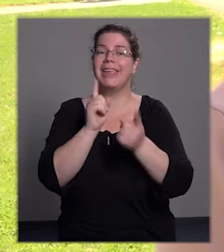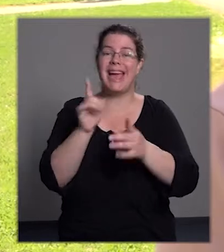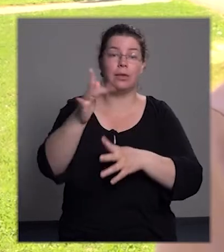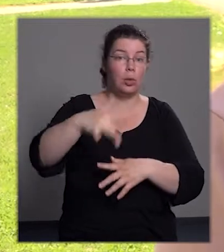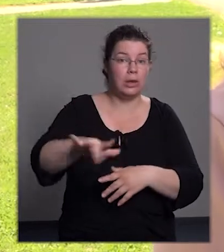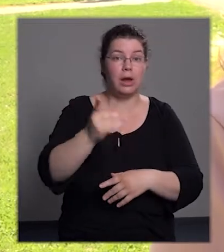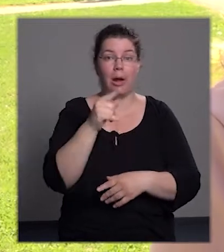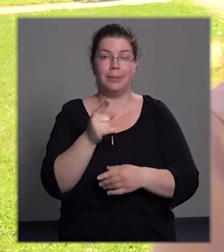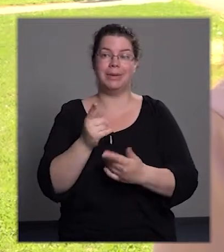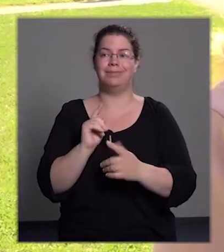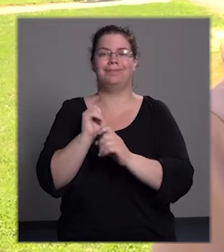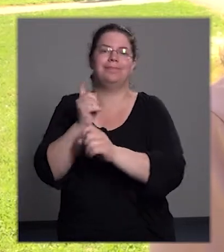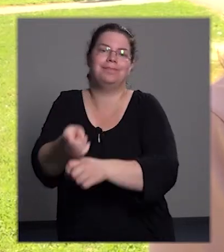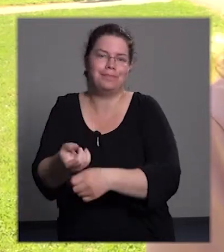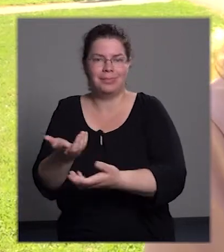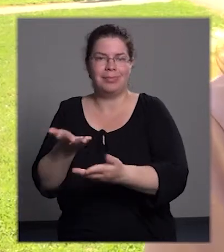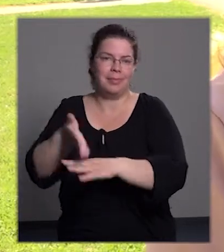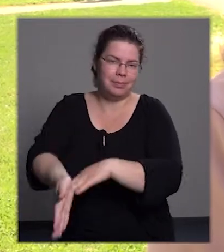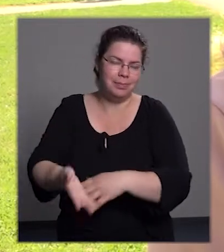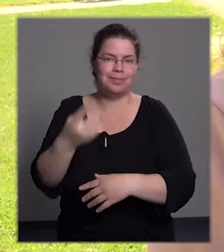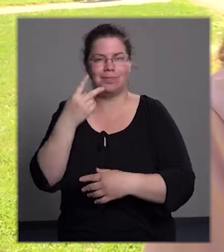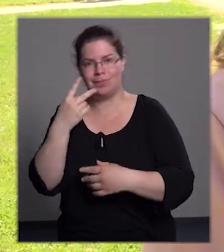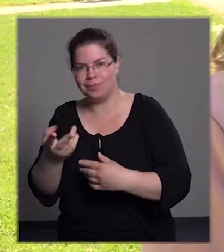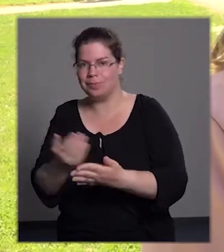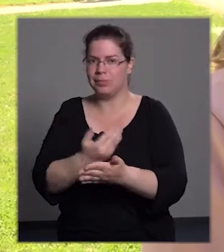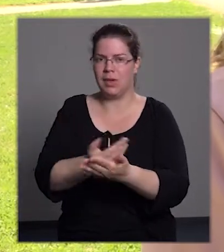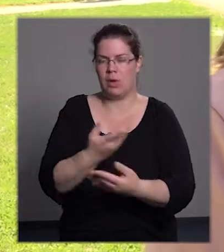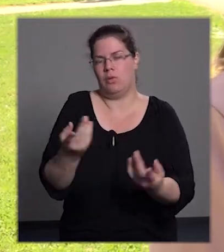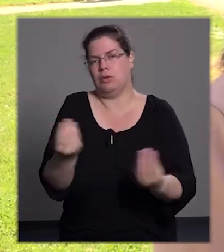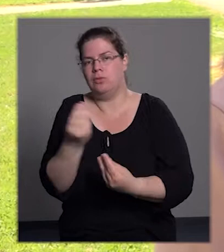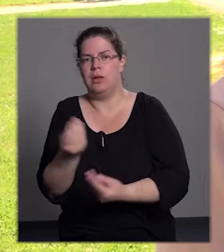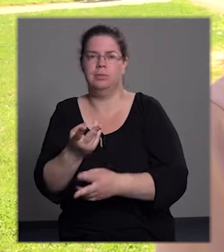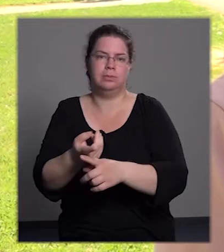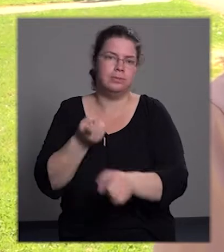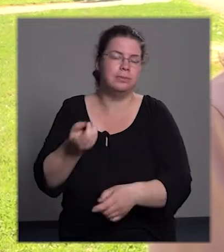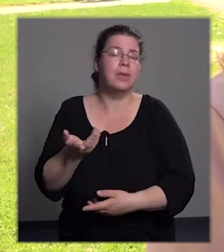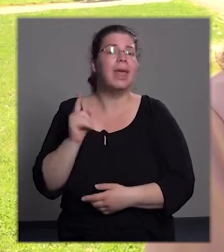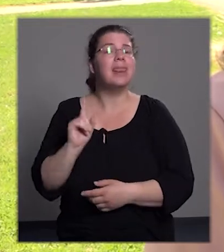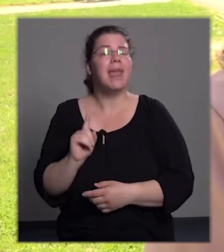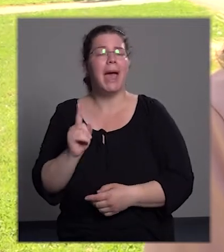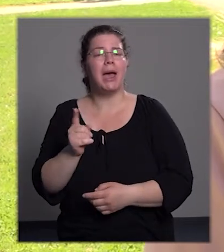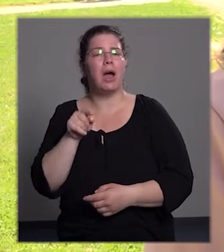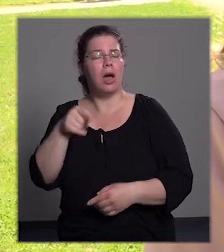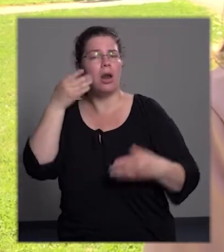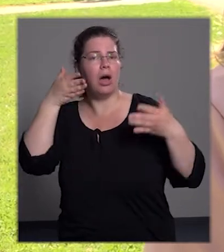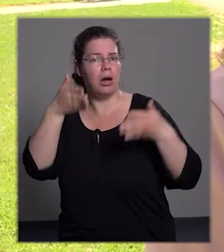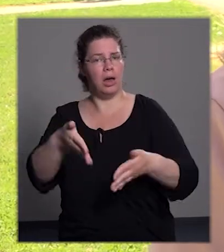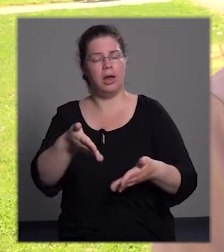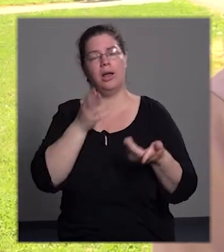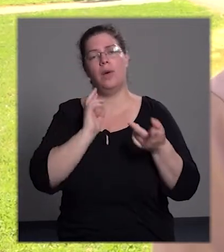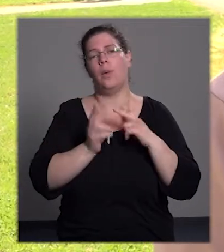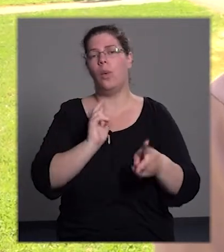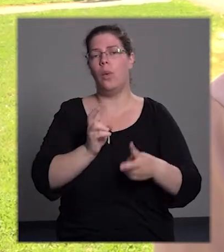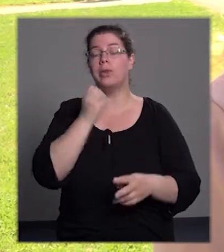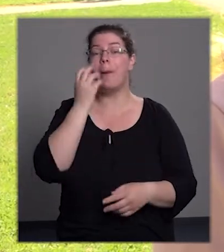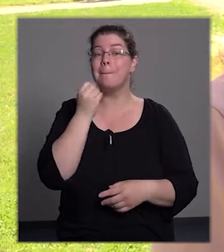amit feltörtek, megnéztek, megsérült valahol, de inkább arra tudtunk koncentrálni, hogy